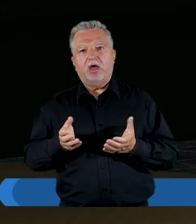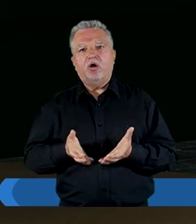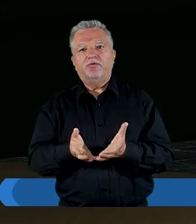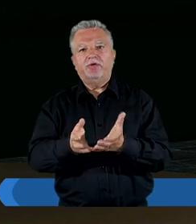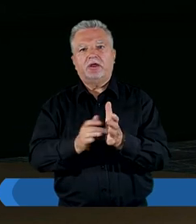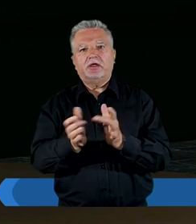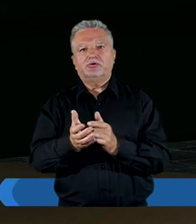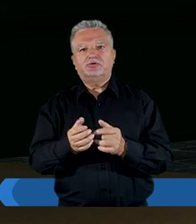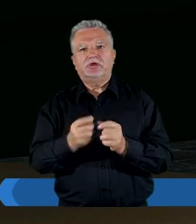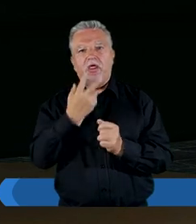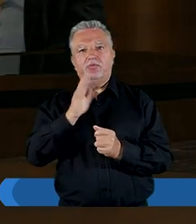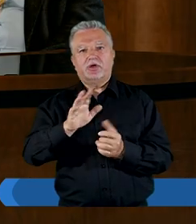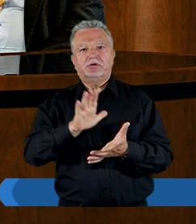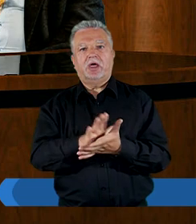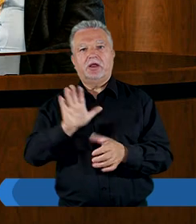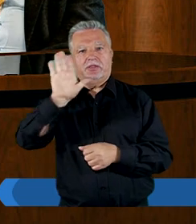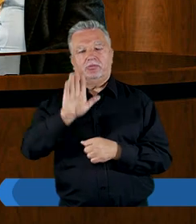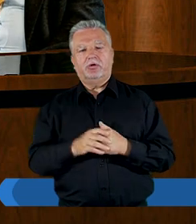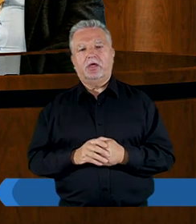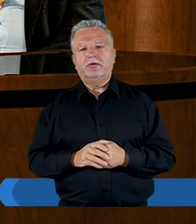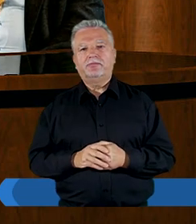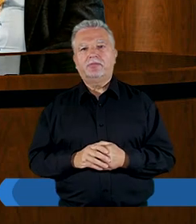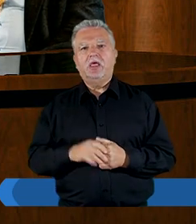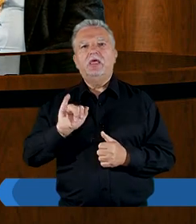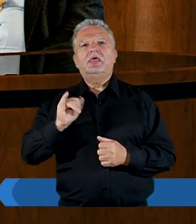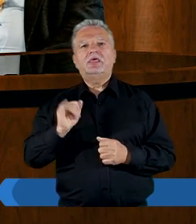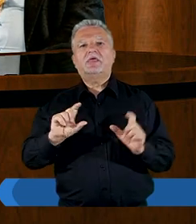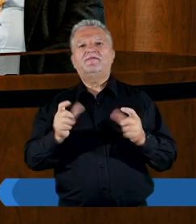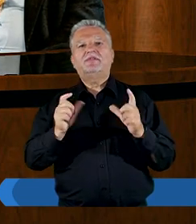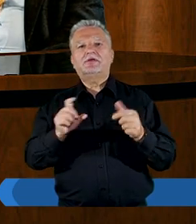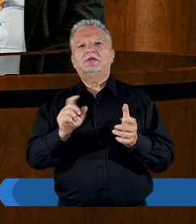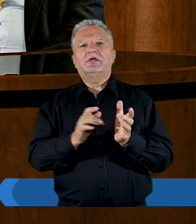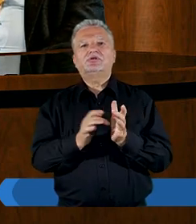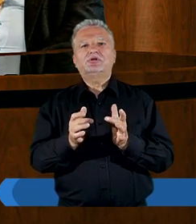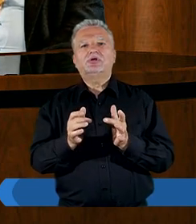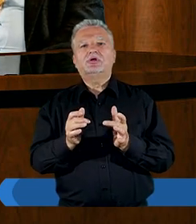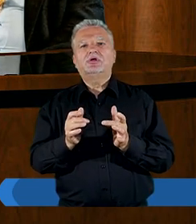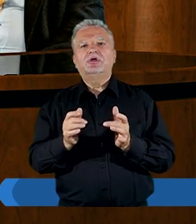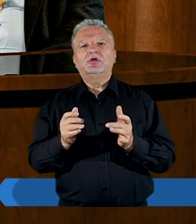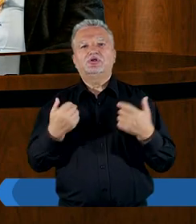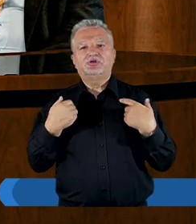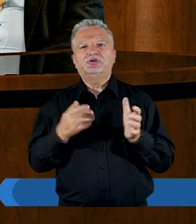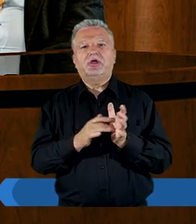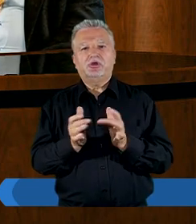pokazuje charakter Boga. Jakie wydarzenie z życia Chrystusa jest